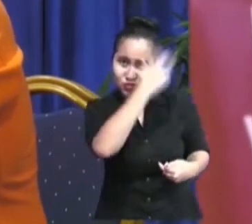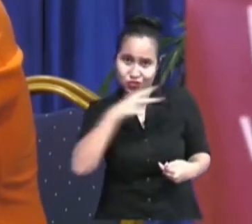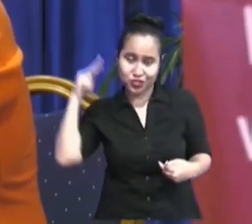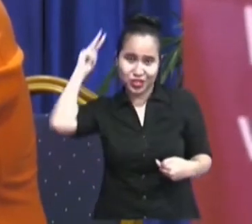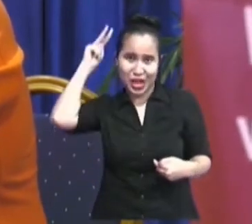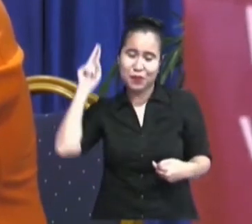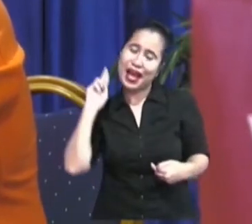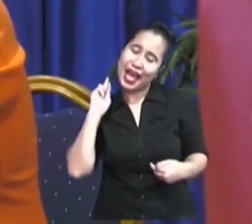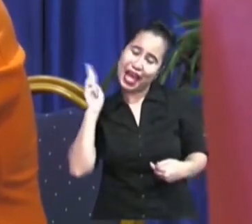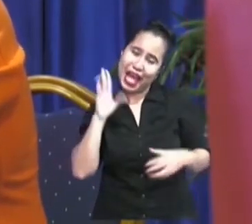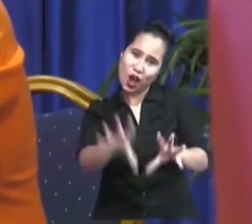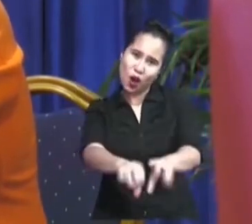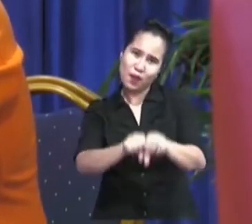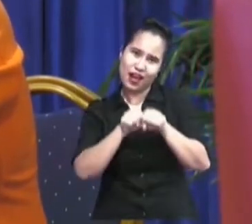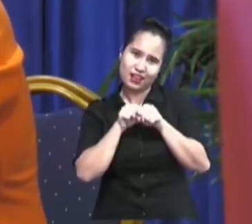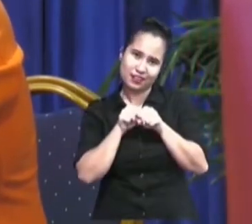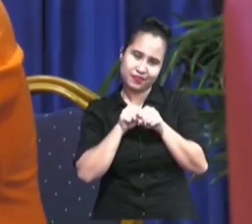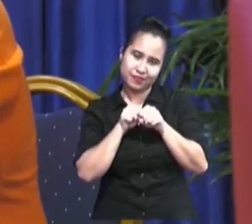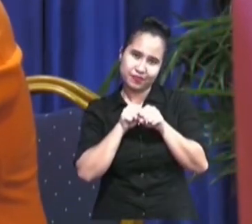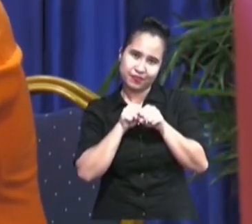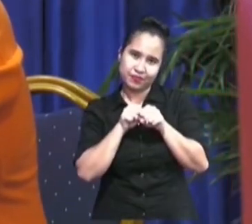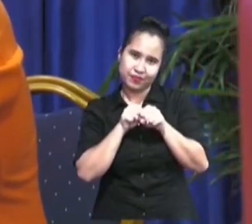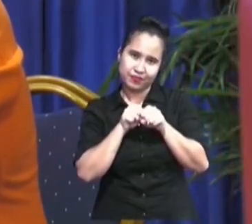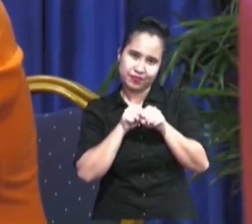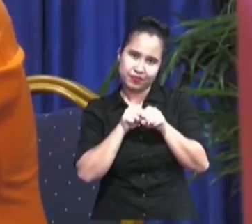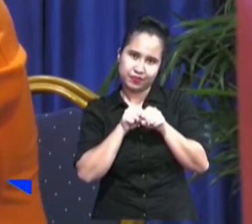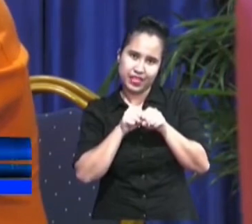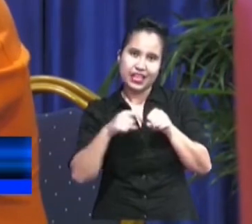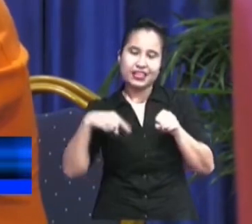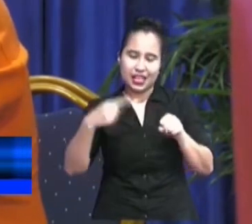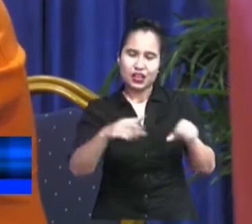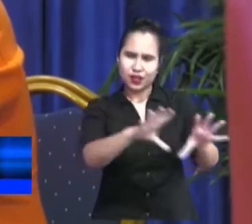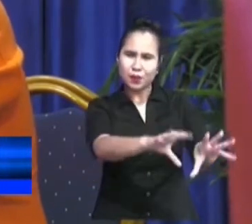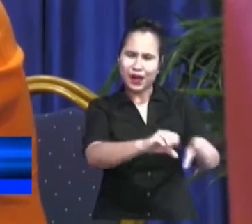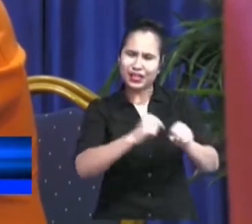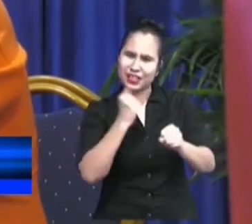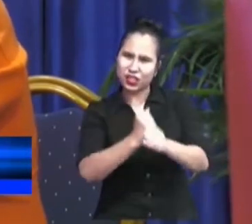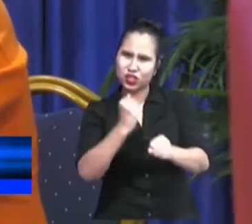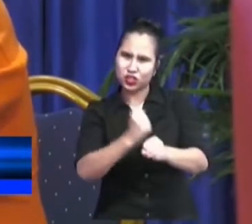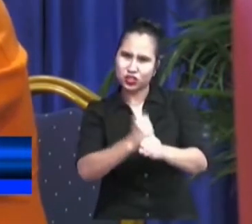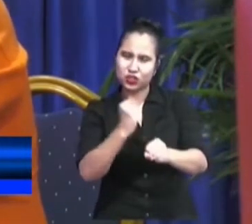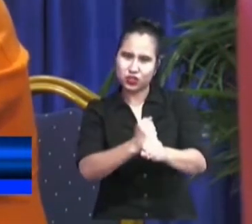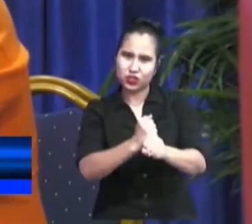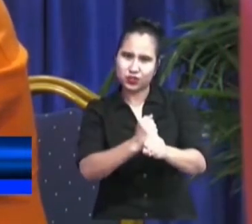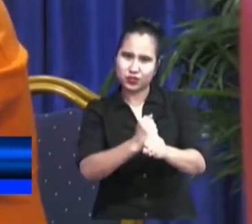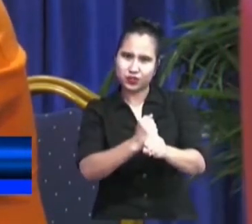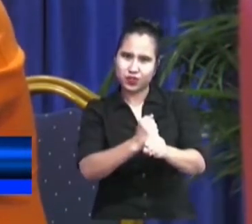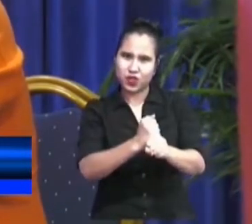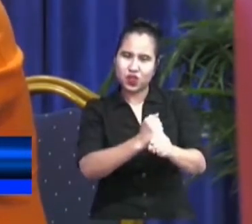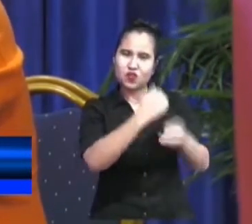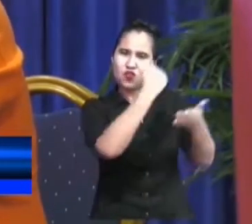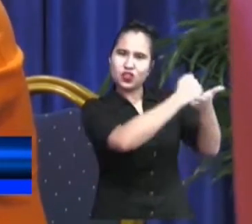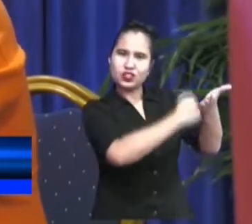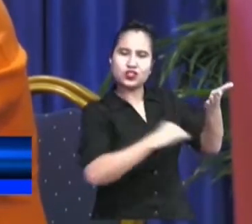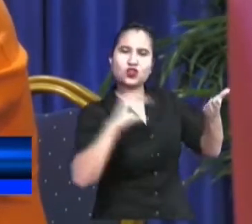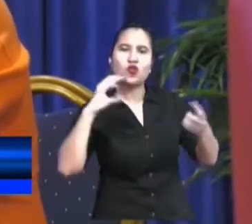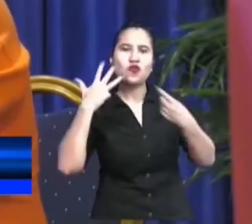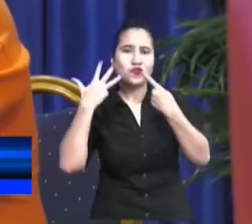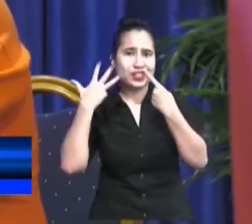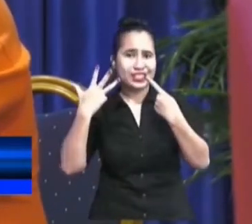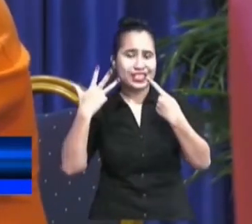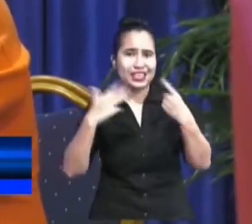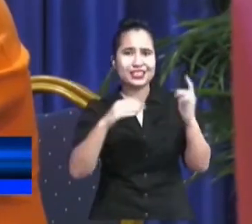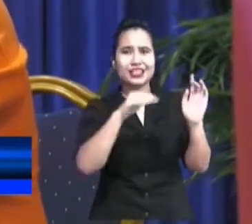daadwerkelijk ophalen. En dan gaan we dus navenant de maatregelen treffen die getroffen moeten worden conform de COVID-regels en conform